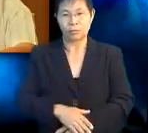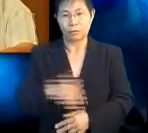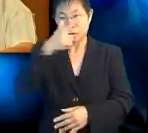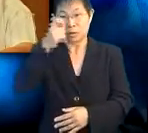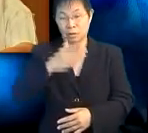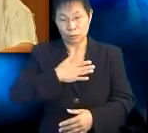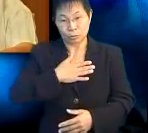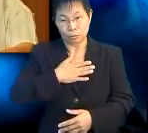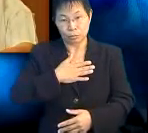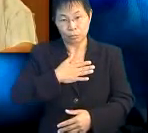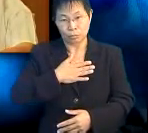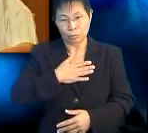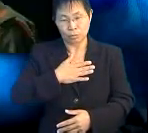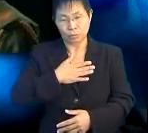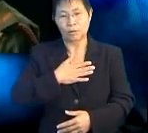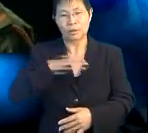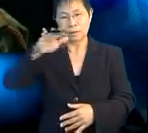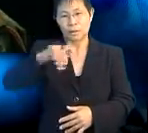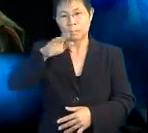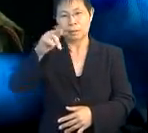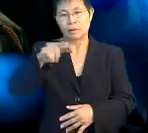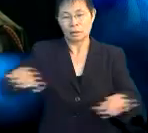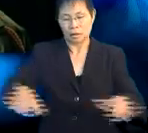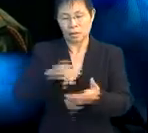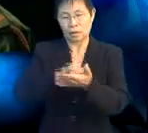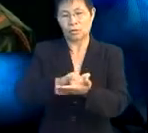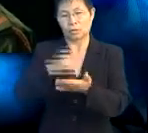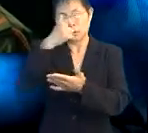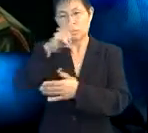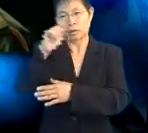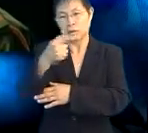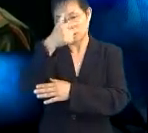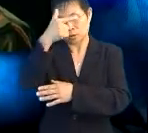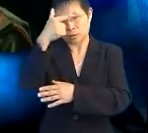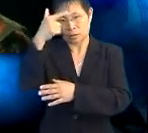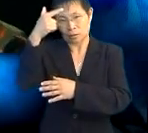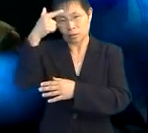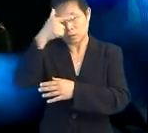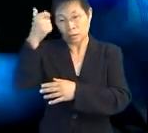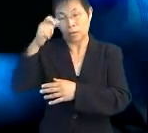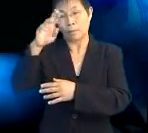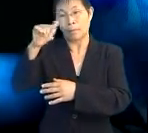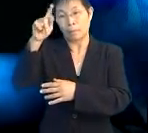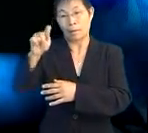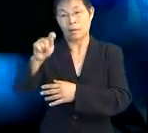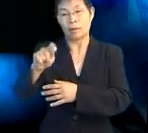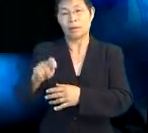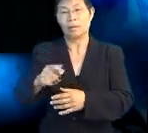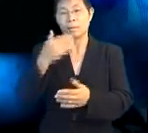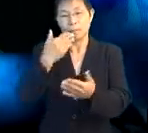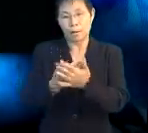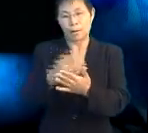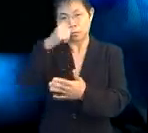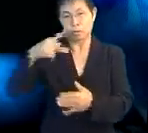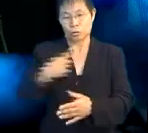aku? Ya, Abang Mat. Saya lakukan semua ini adalah semata-mata kerana Abang Mat. Inilah peluang terbaik kita untuk